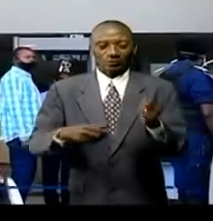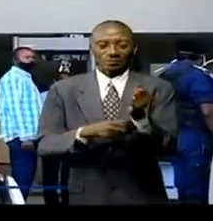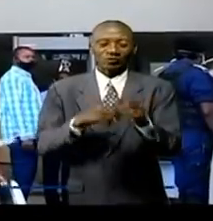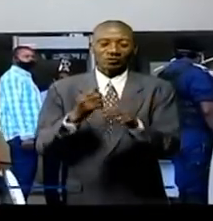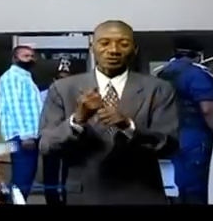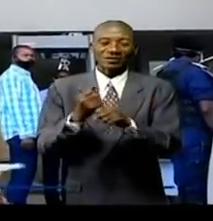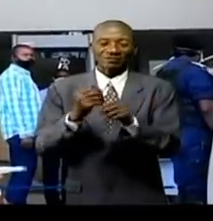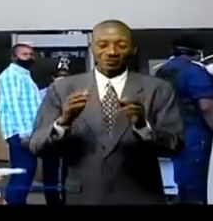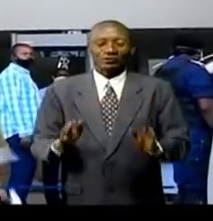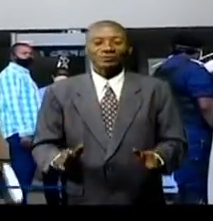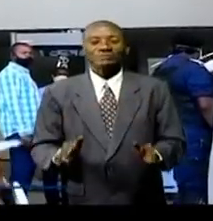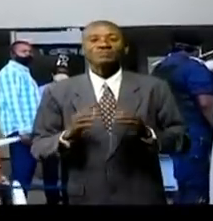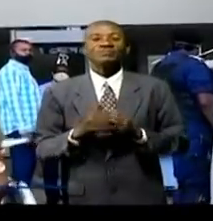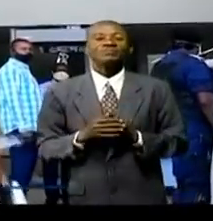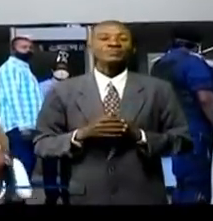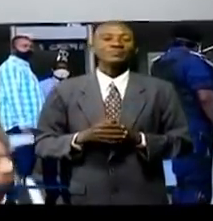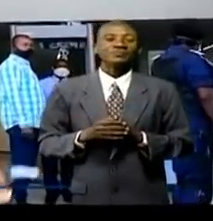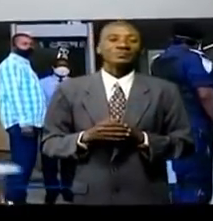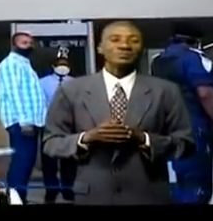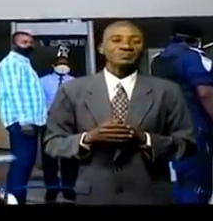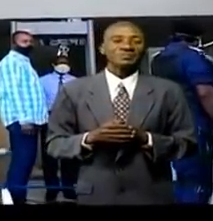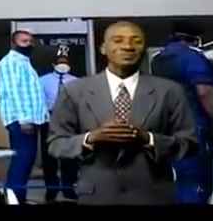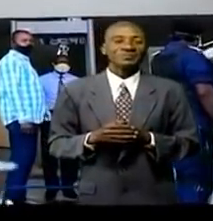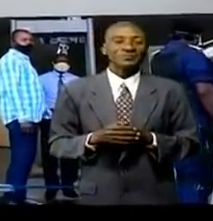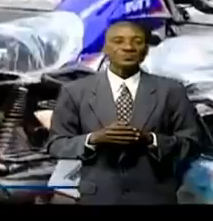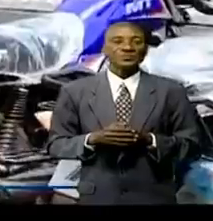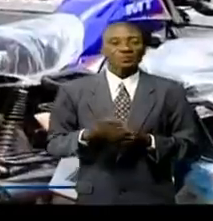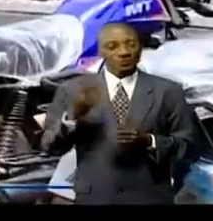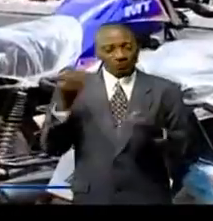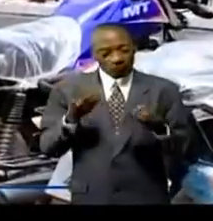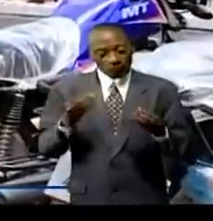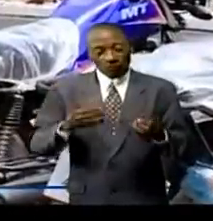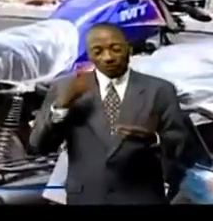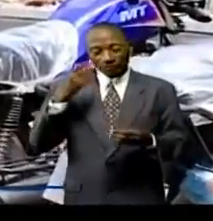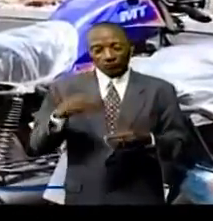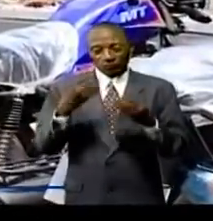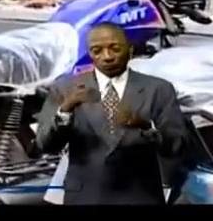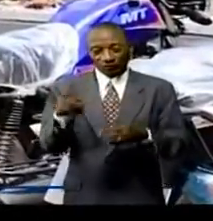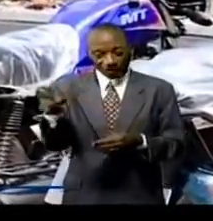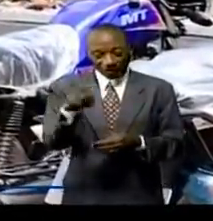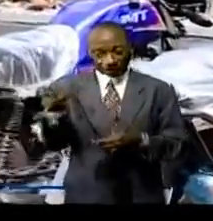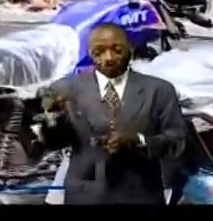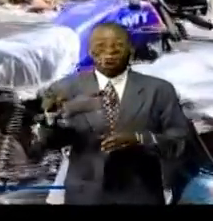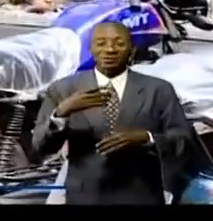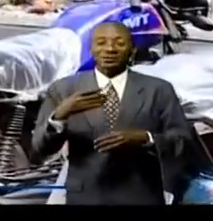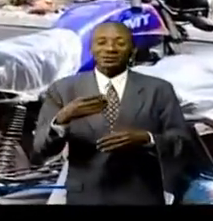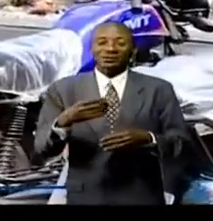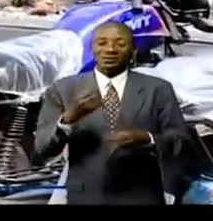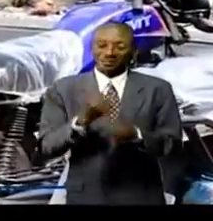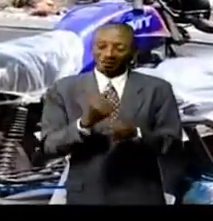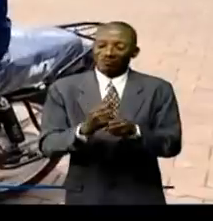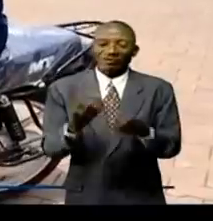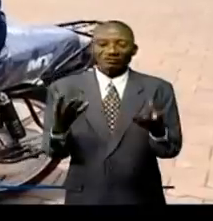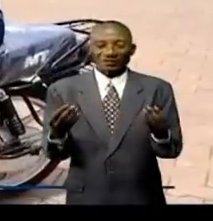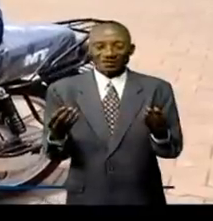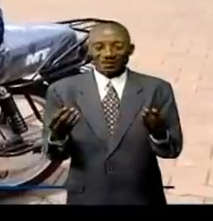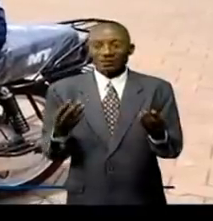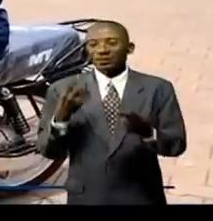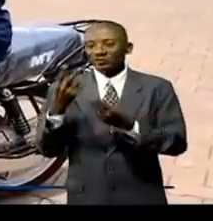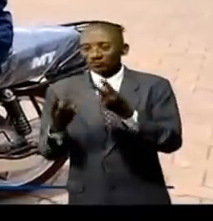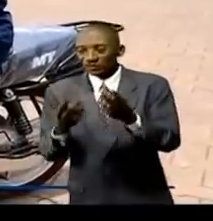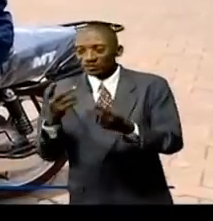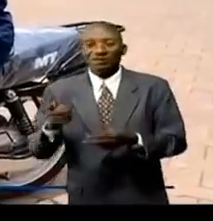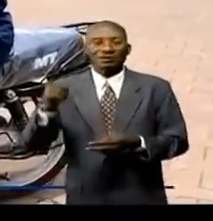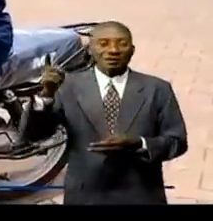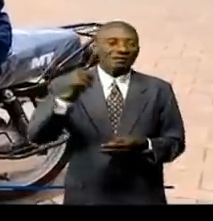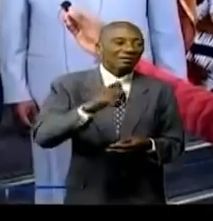Masuka Saini Marie-Thérèse a tenu à faciliter le travail des agents et cadres de ces secteurs pour leur permettre d'atteindre tous les 5 territoires